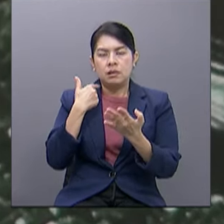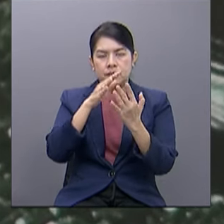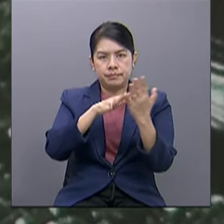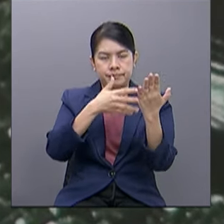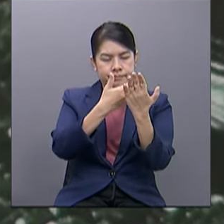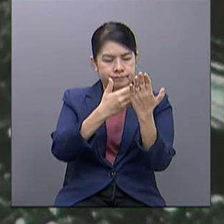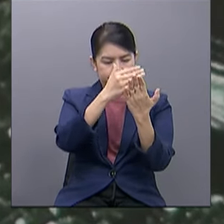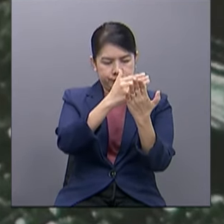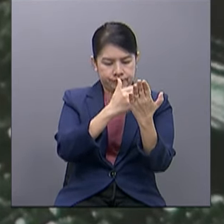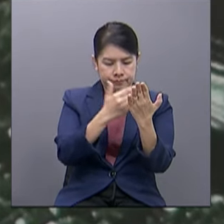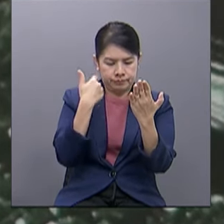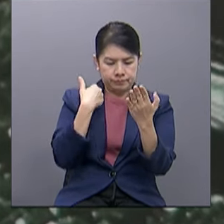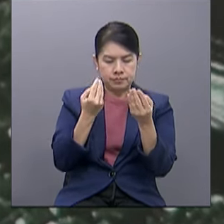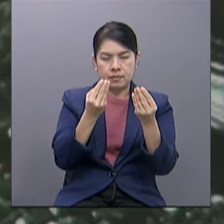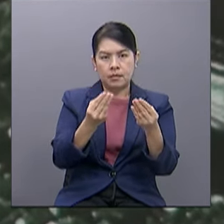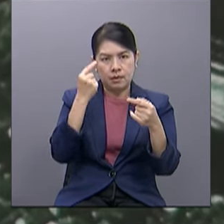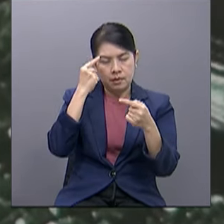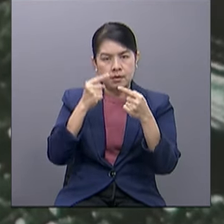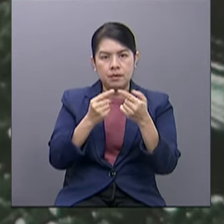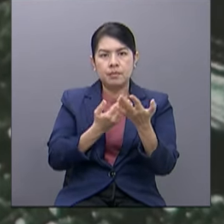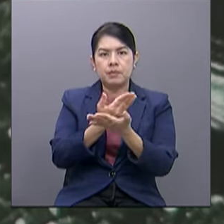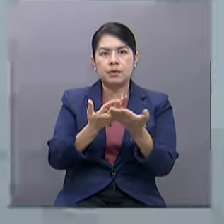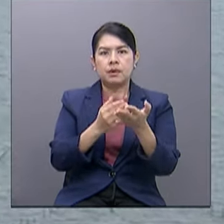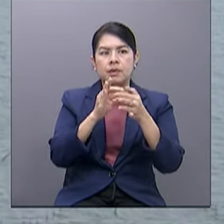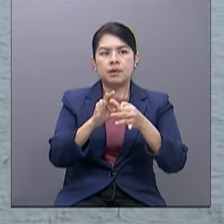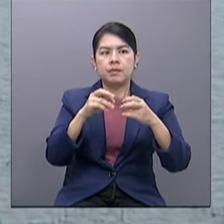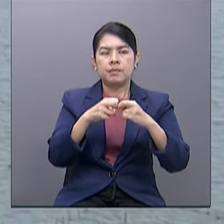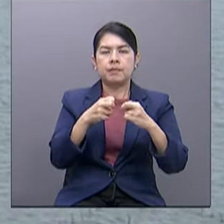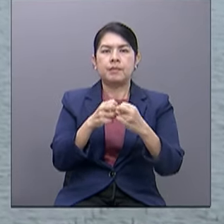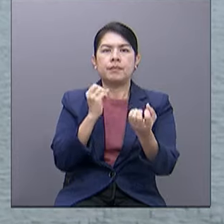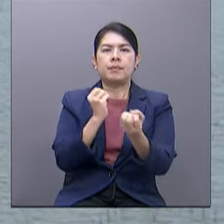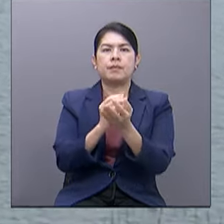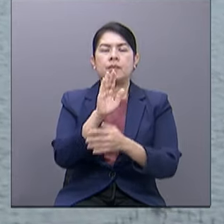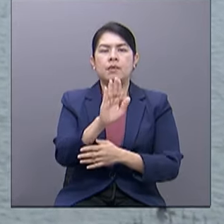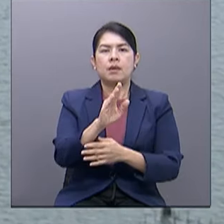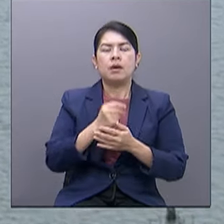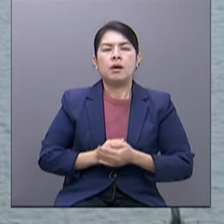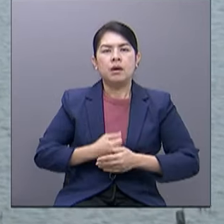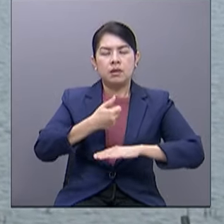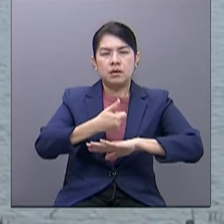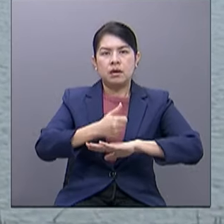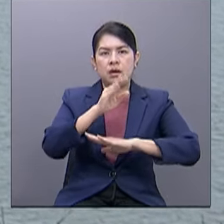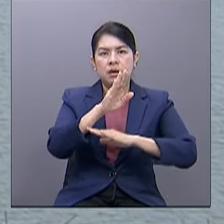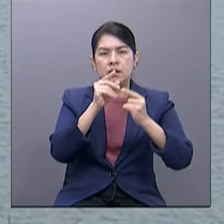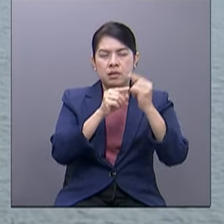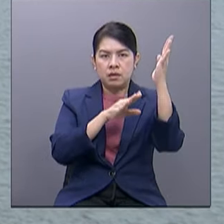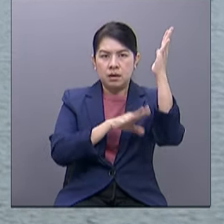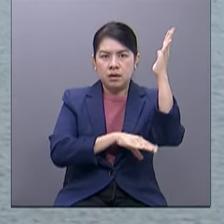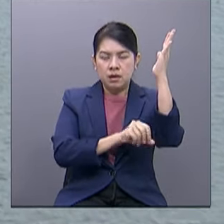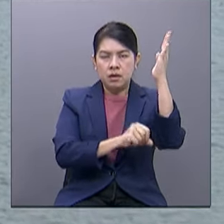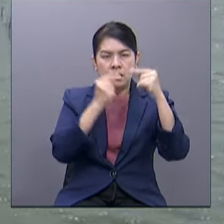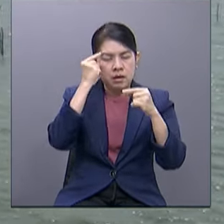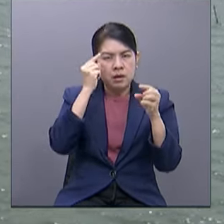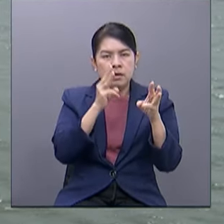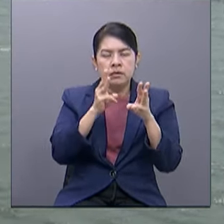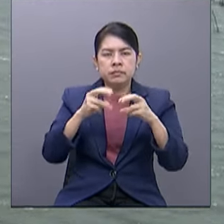ได้พิจารณาดูแลเรื่องผลกระทบ ผู้ว่าราชการจังหวัดสงขลาไม่ได้พูดถึงแนวทางในการแก้ไข